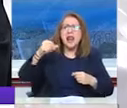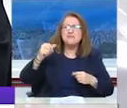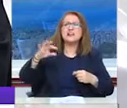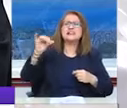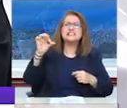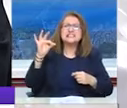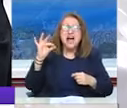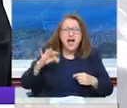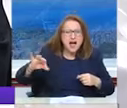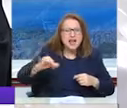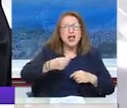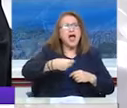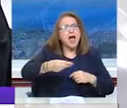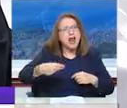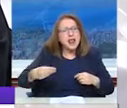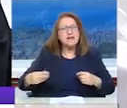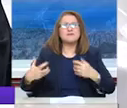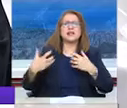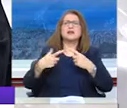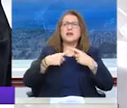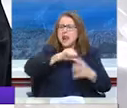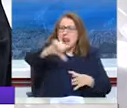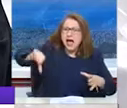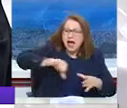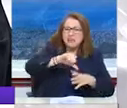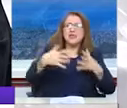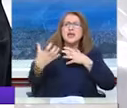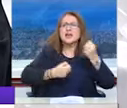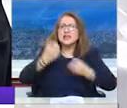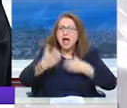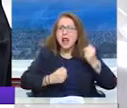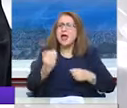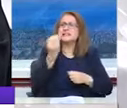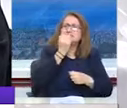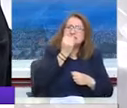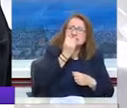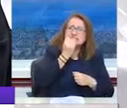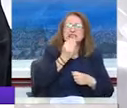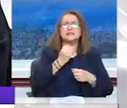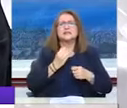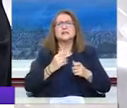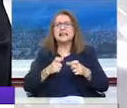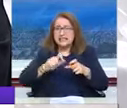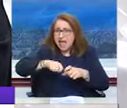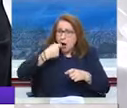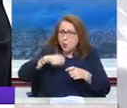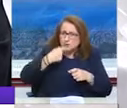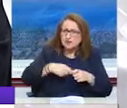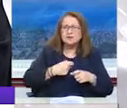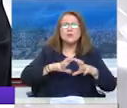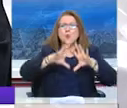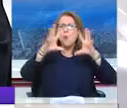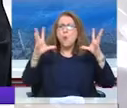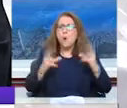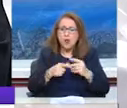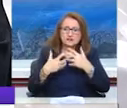ζάχαρης, αρτιμάτων, ελαίων και λοιπών. Γάλακτος, τυριών, γιαουρτιού, επεξεργασία